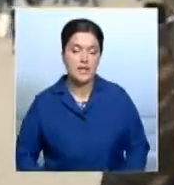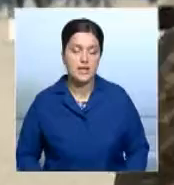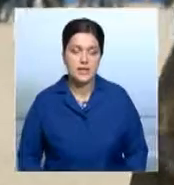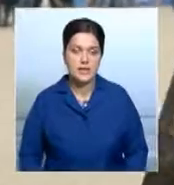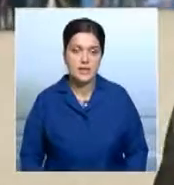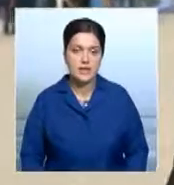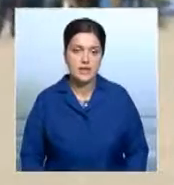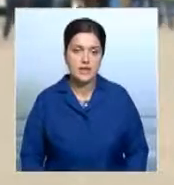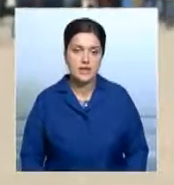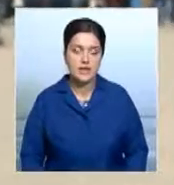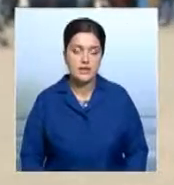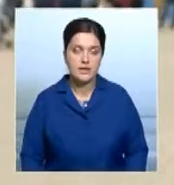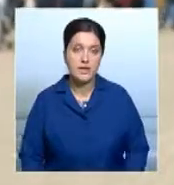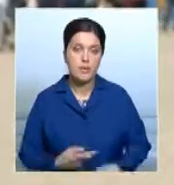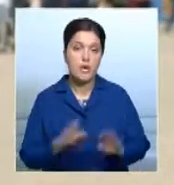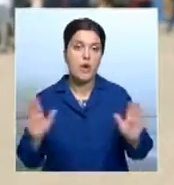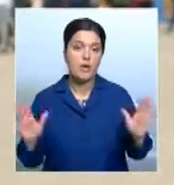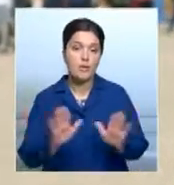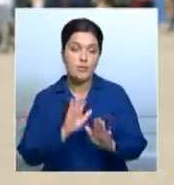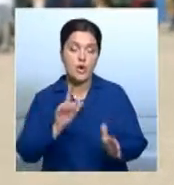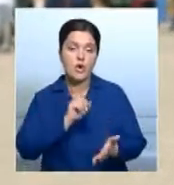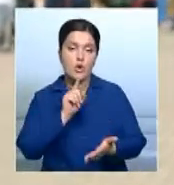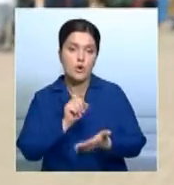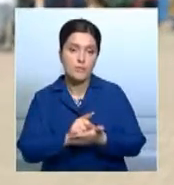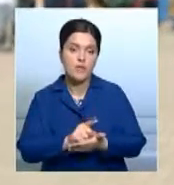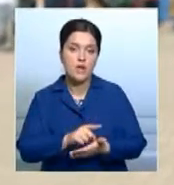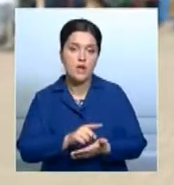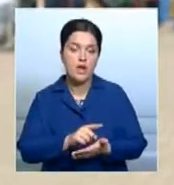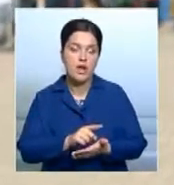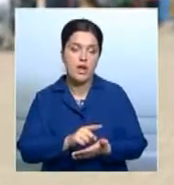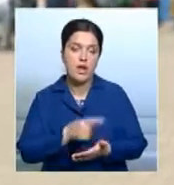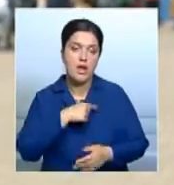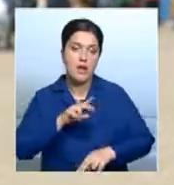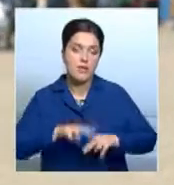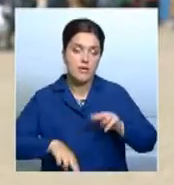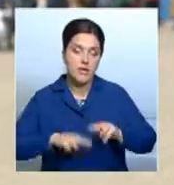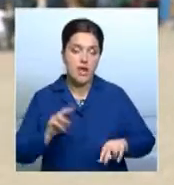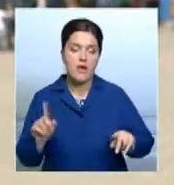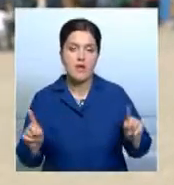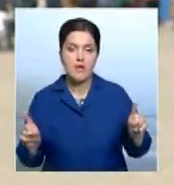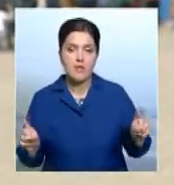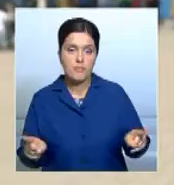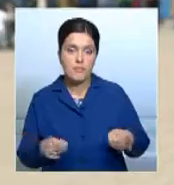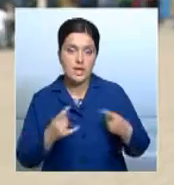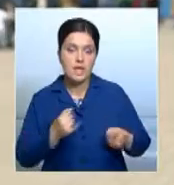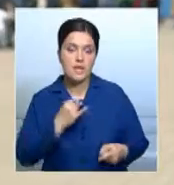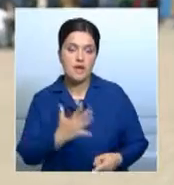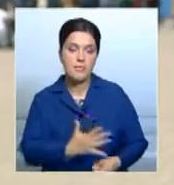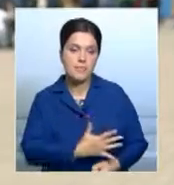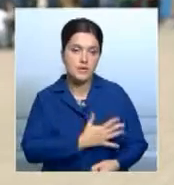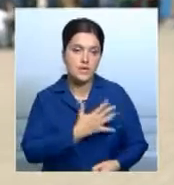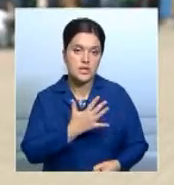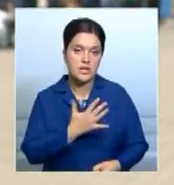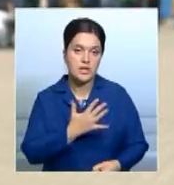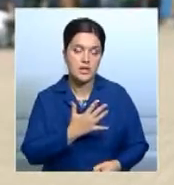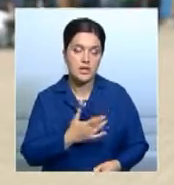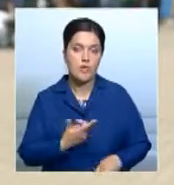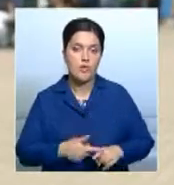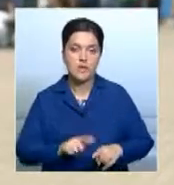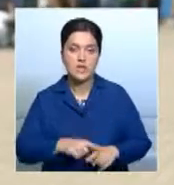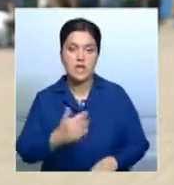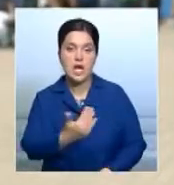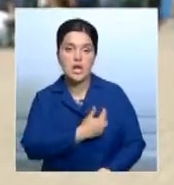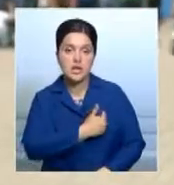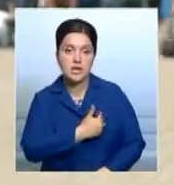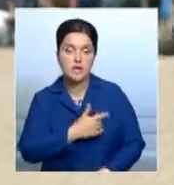та музыка, на которой должно строиться все наше настроение и вообще строятся все впечатления. Очень хотелось бы,